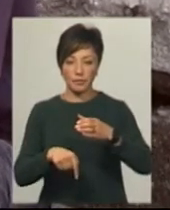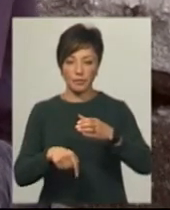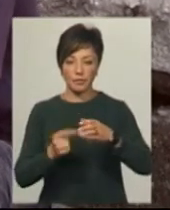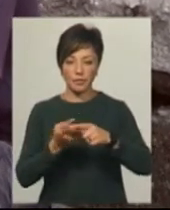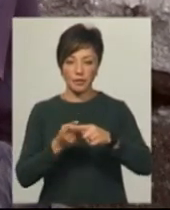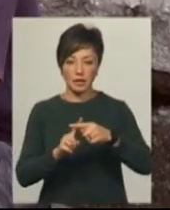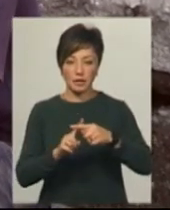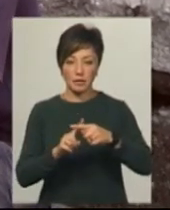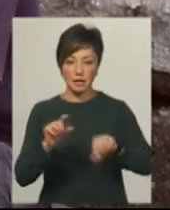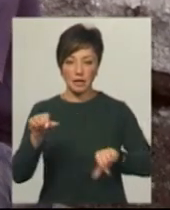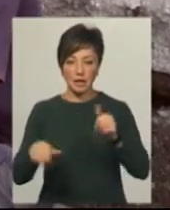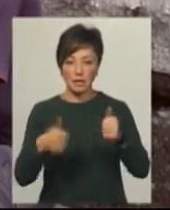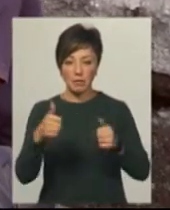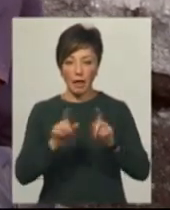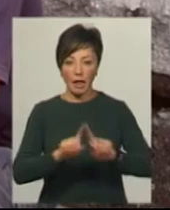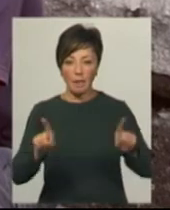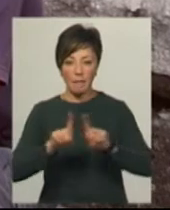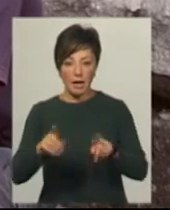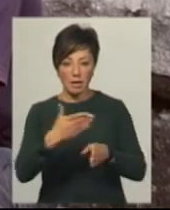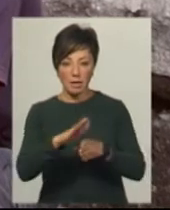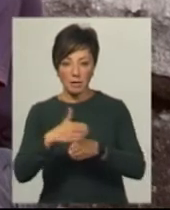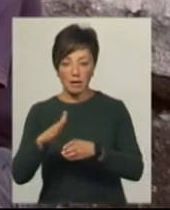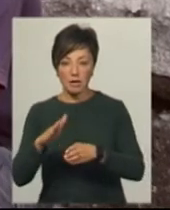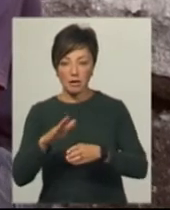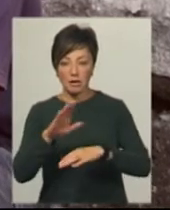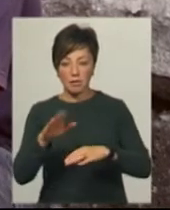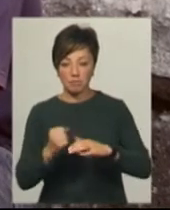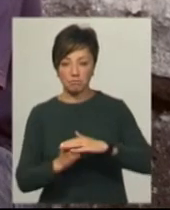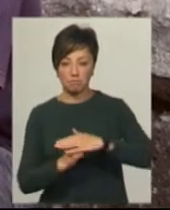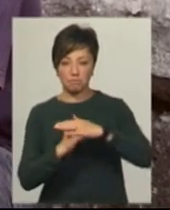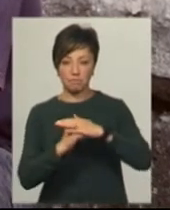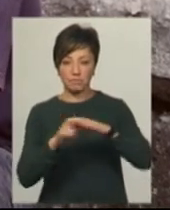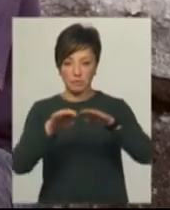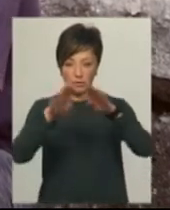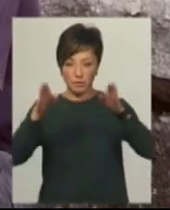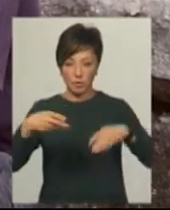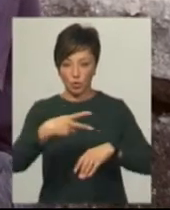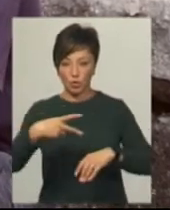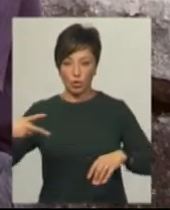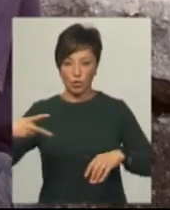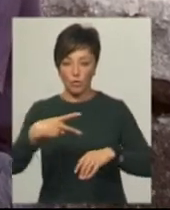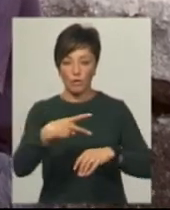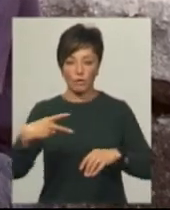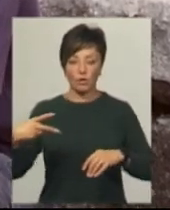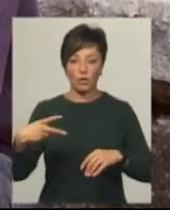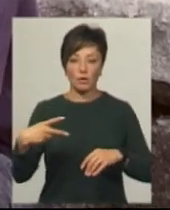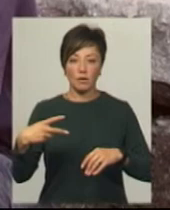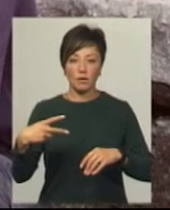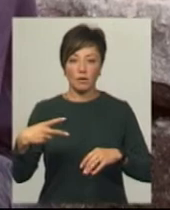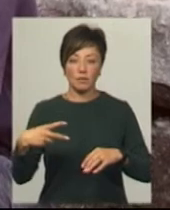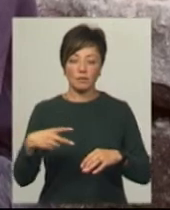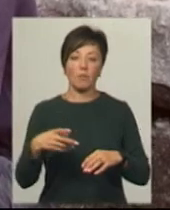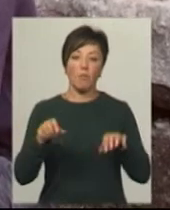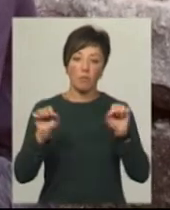от стесаними елементами, які підтримували склепіння другого поверху цієї галереї. Що,